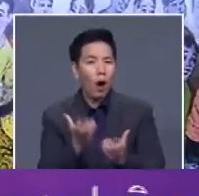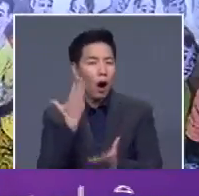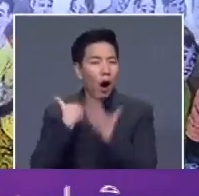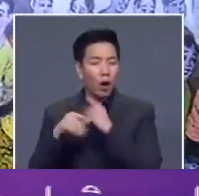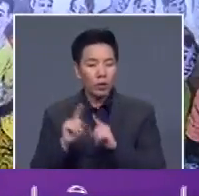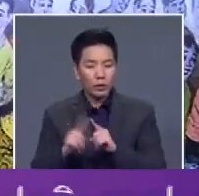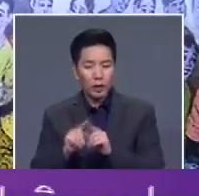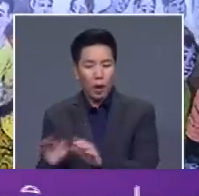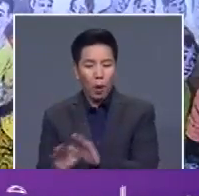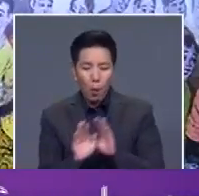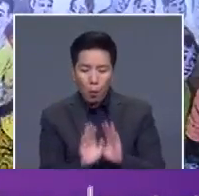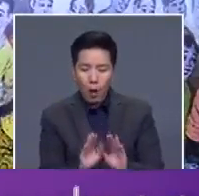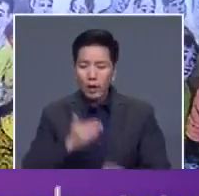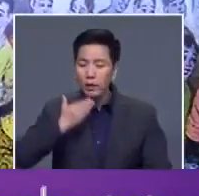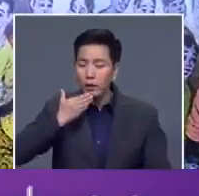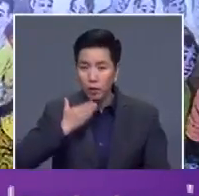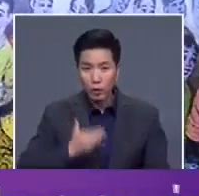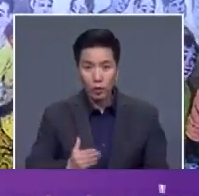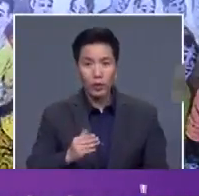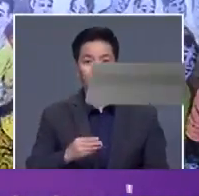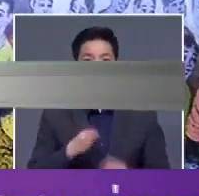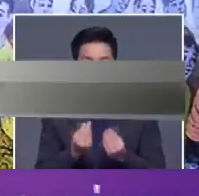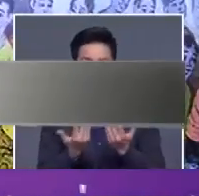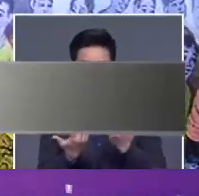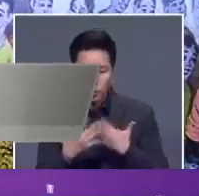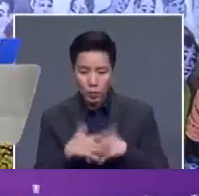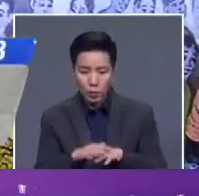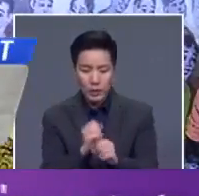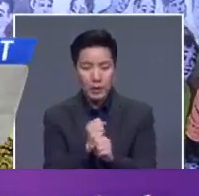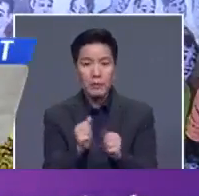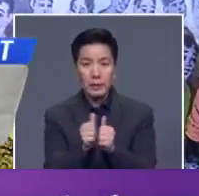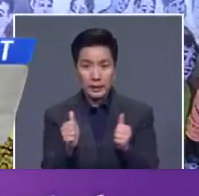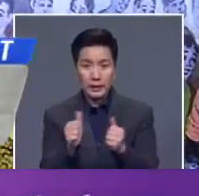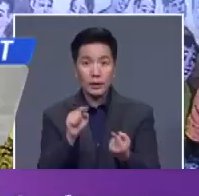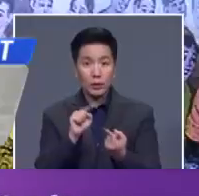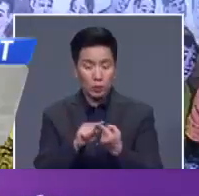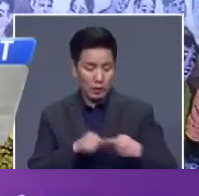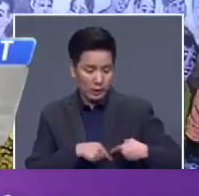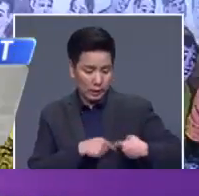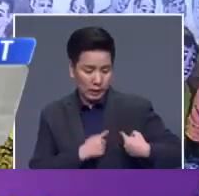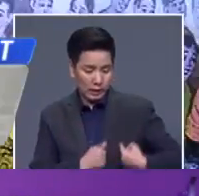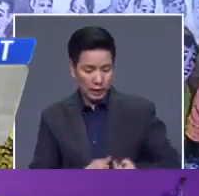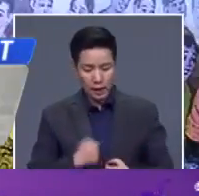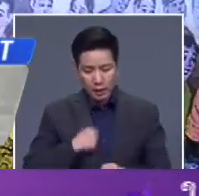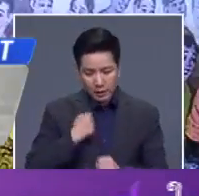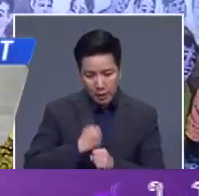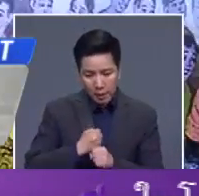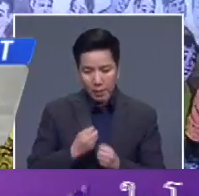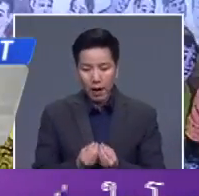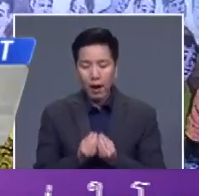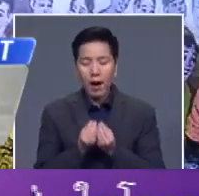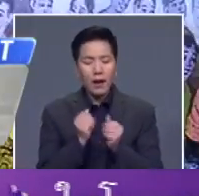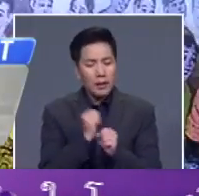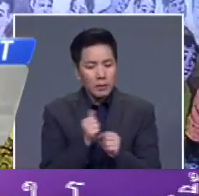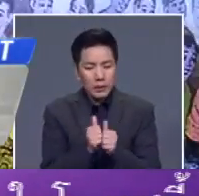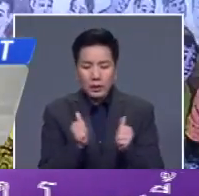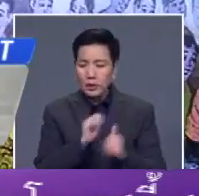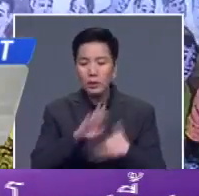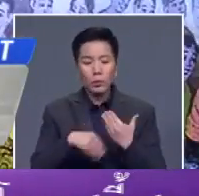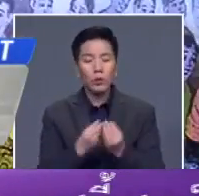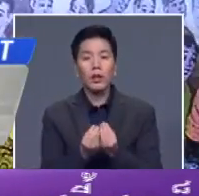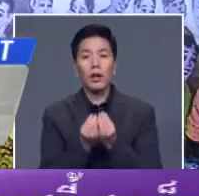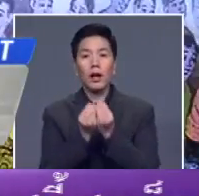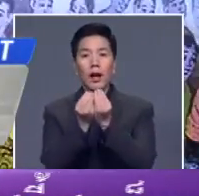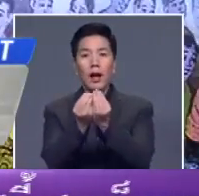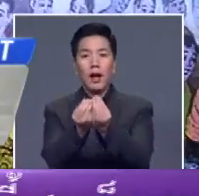พลเอกประยุทธ์จันทร์โอชานายกรัฐมนตรีกล่าวในรายการศาสตร์พระราชาสู่การพัฒนาอย่างยั่งยืนนะครับบอกว่าปัจจุบันบรรยากาศไทยนิย